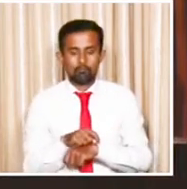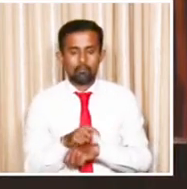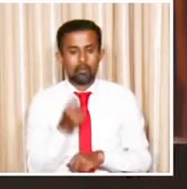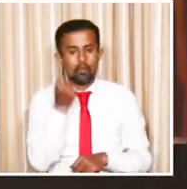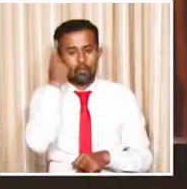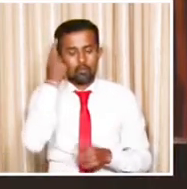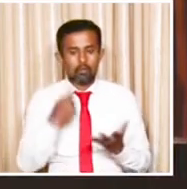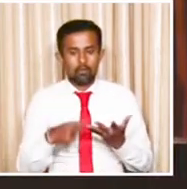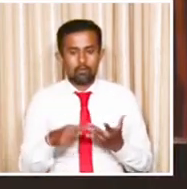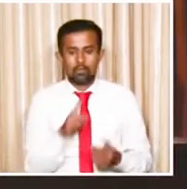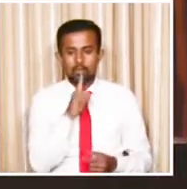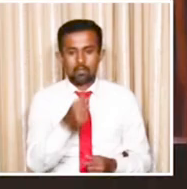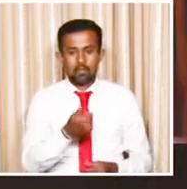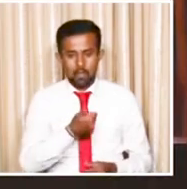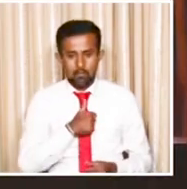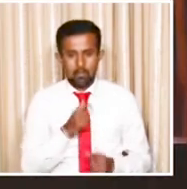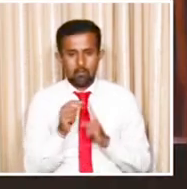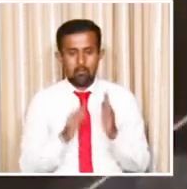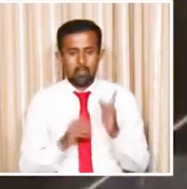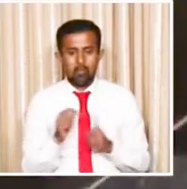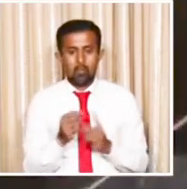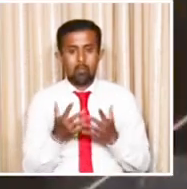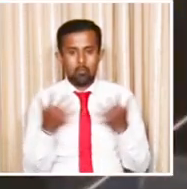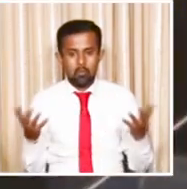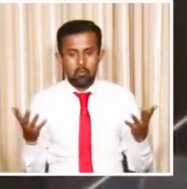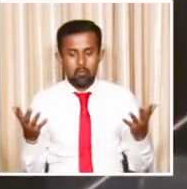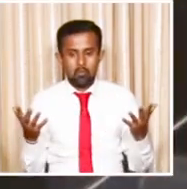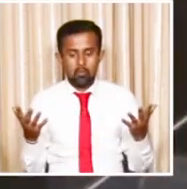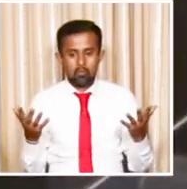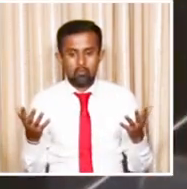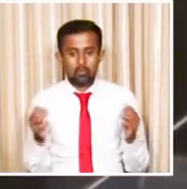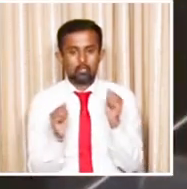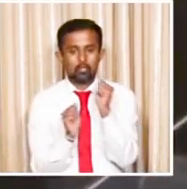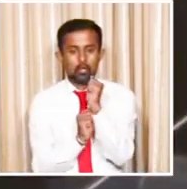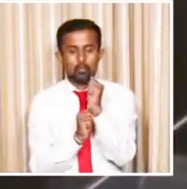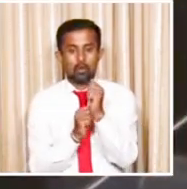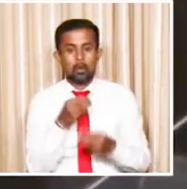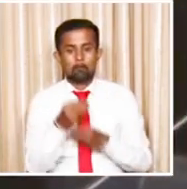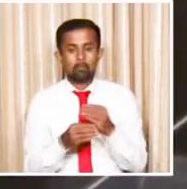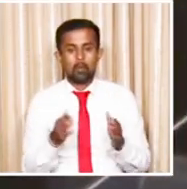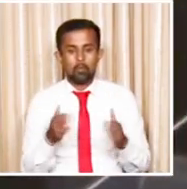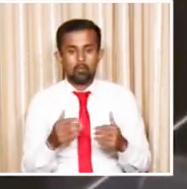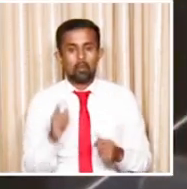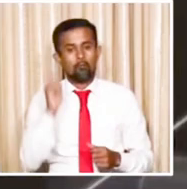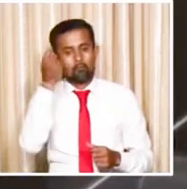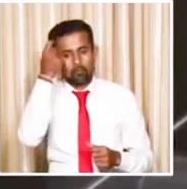අදහස් කීපයක් දක්වන්න කැමති මම දැක්කා මන්ත්‍රීවරු ගණනාවක් මේ තියෙන සමෘද්ධි ව්‍යාපාරය තවත්